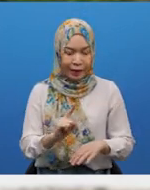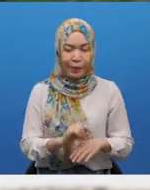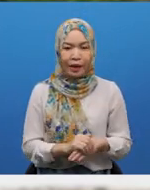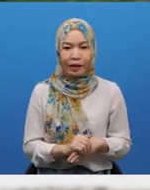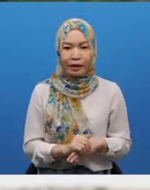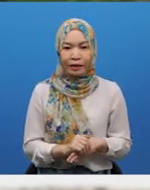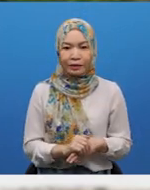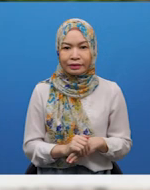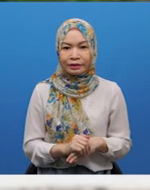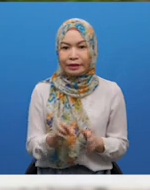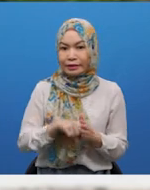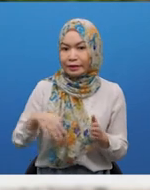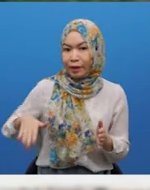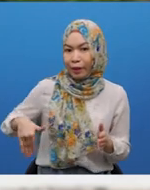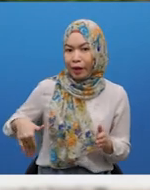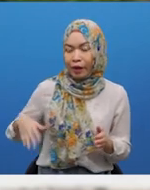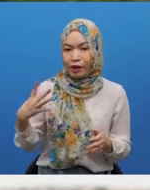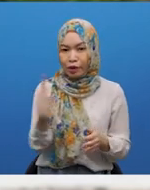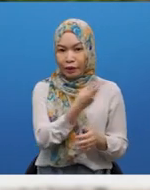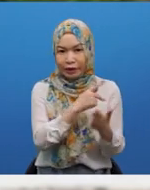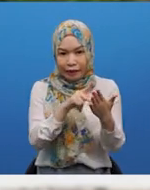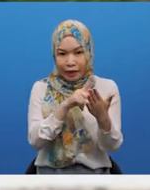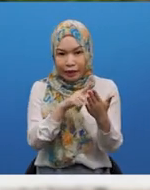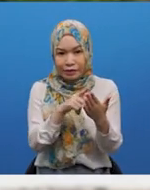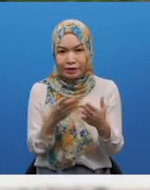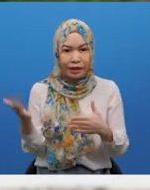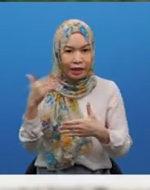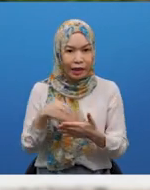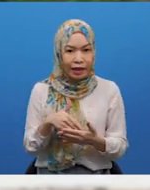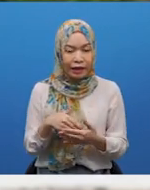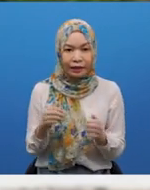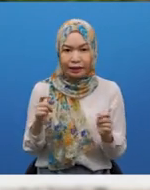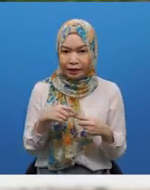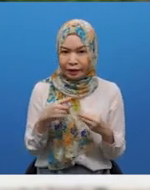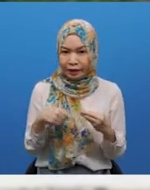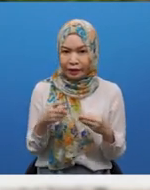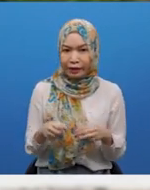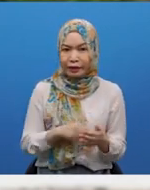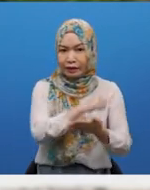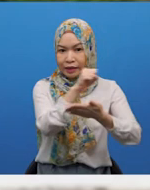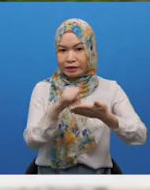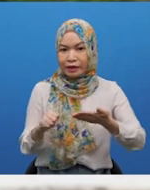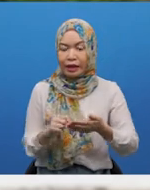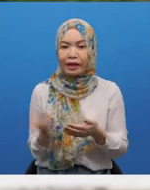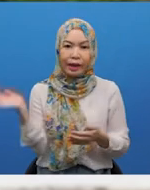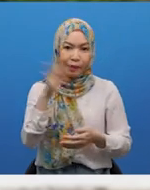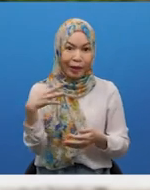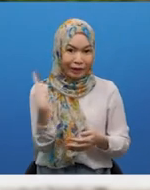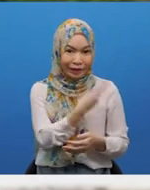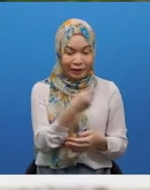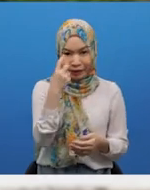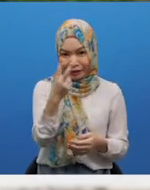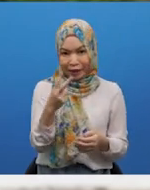murid-murid, sebelum kita mengkaji dengan lebih lanjut tentang syair ini, marilah kita lihat